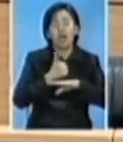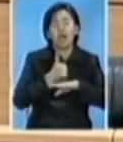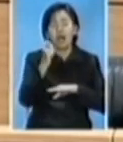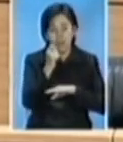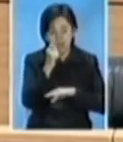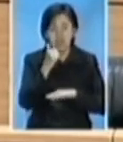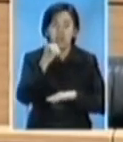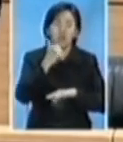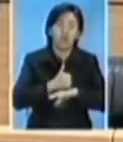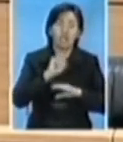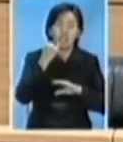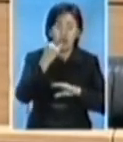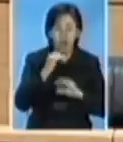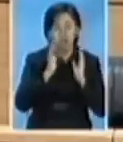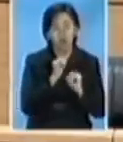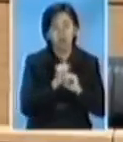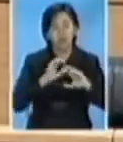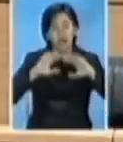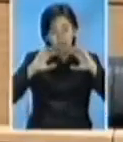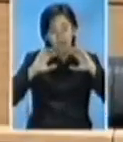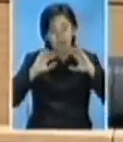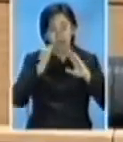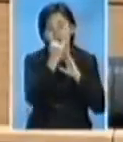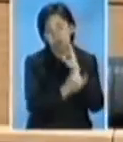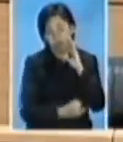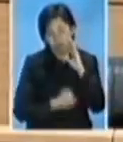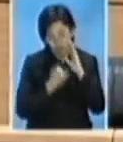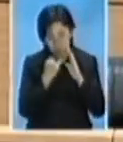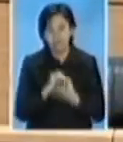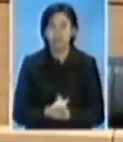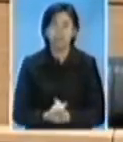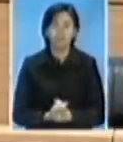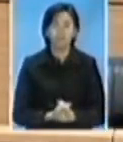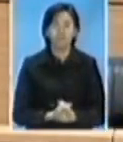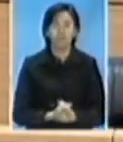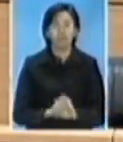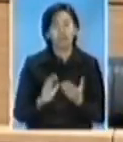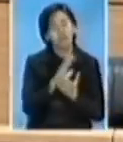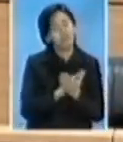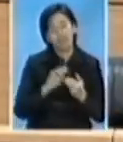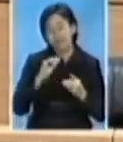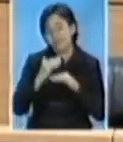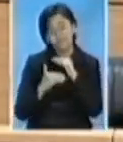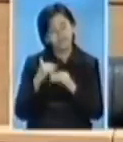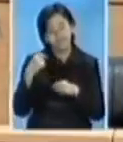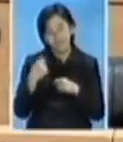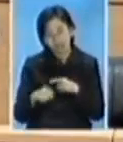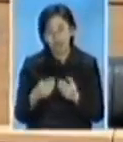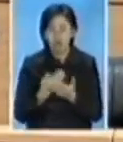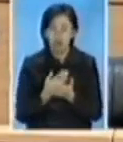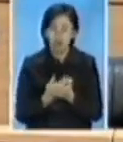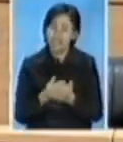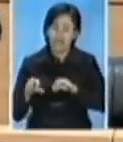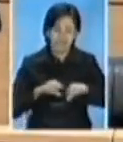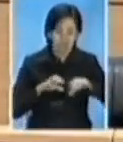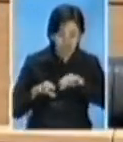และผู้ว่าข้าราชการบริหารส่วนภูมิภาคครับประเทศมันจะพัฒนาได้ยังไงครับต้นทุนการจัด